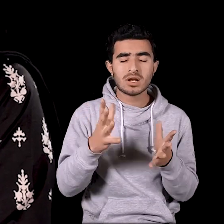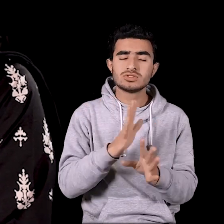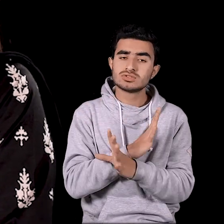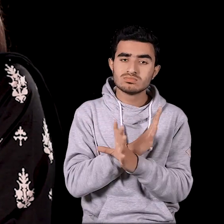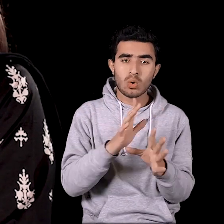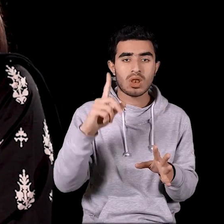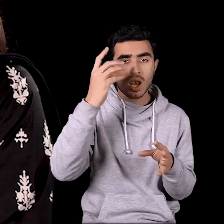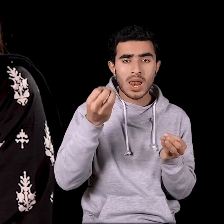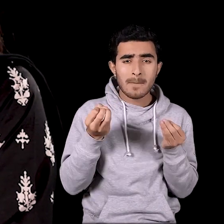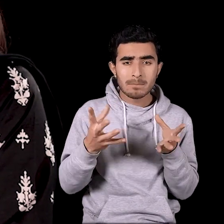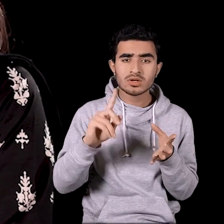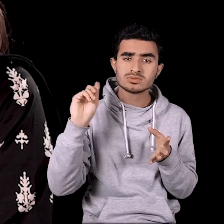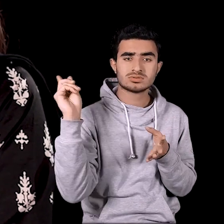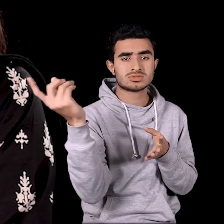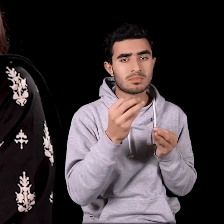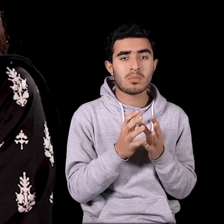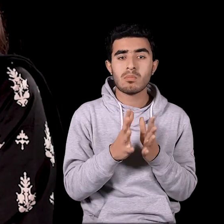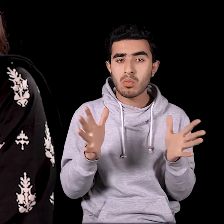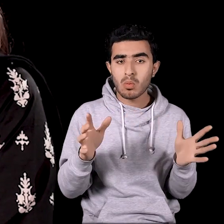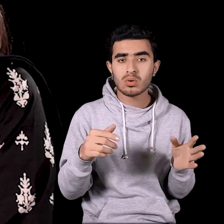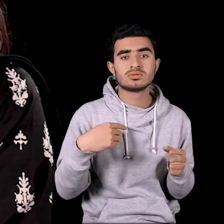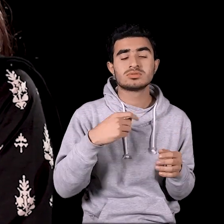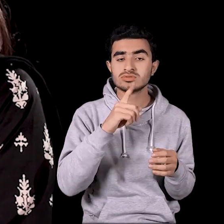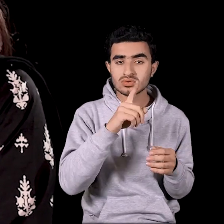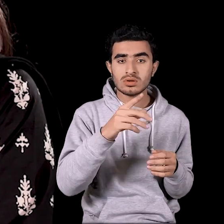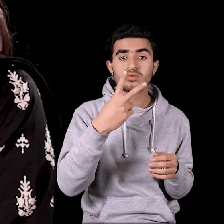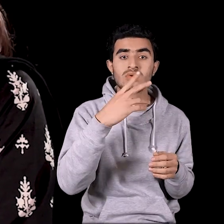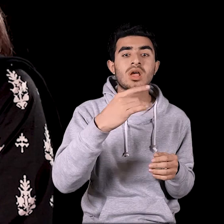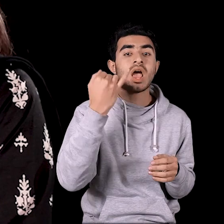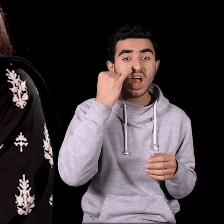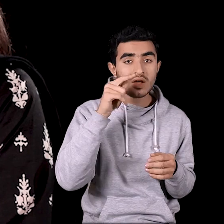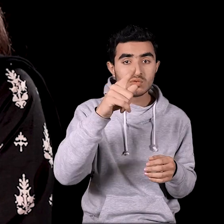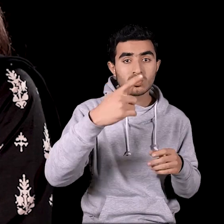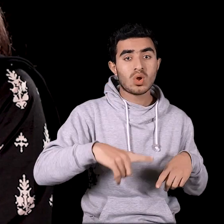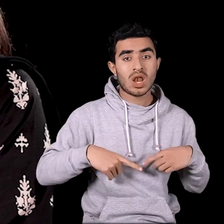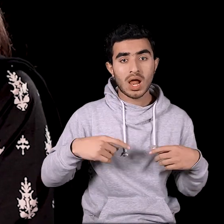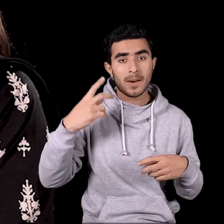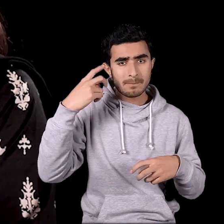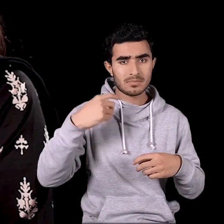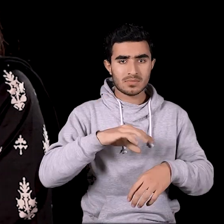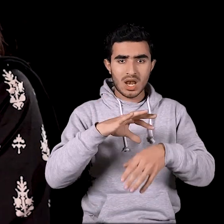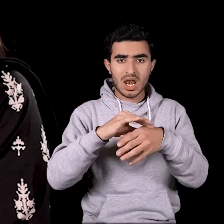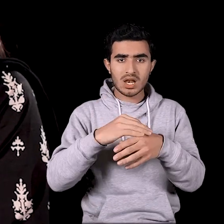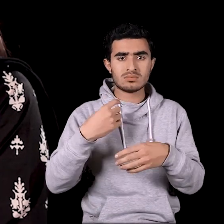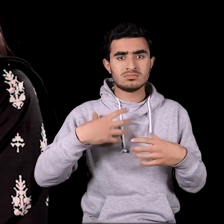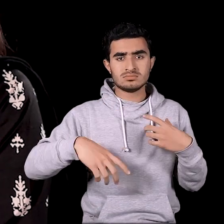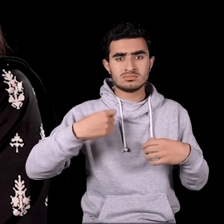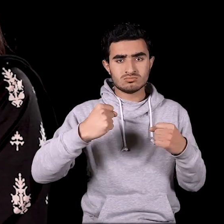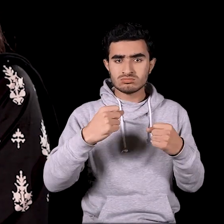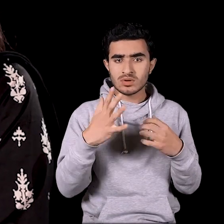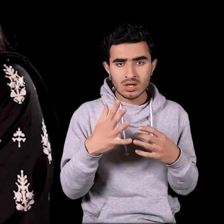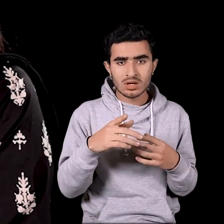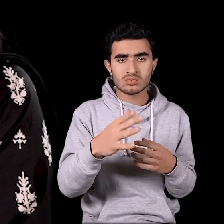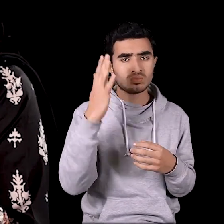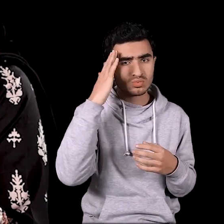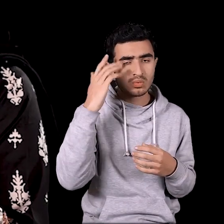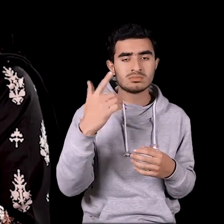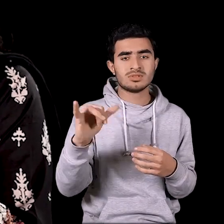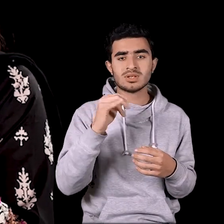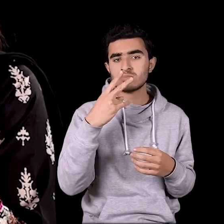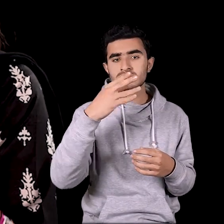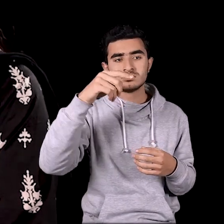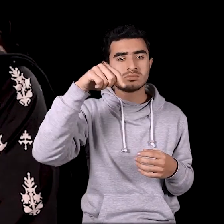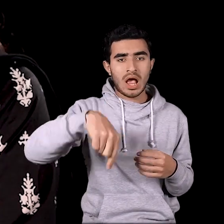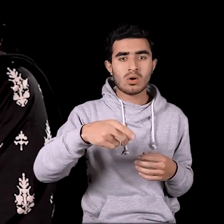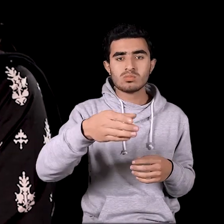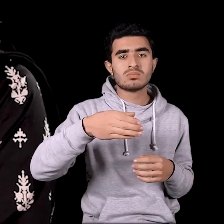بہت ساری نعمتیں دی ہیں جس کا آنیسٹلی جب آپ کی صحت نہیں ہوتی نا تو آپ کو اندازہ ہوتا ہے کہ ایک چھوٹی چیز کہ ہم پانی